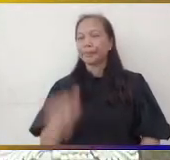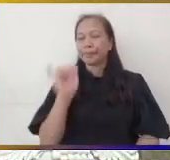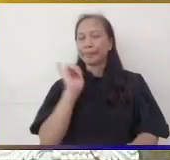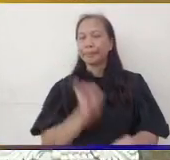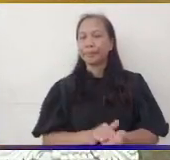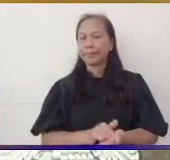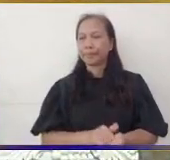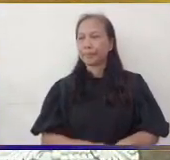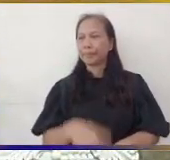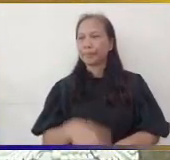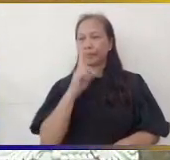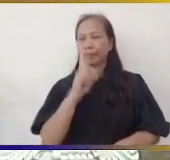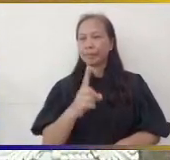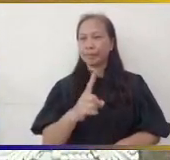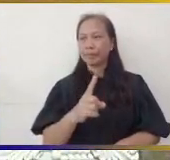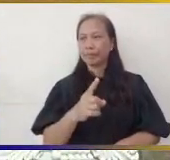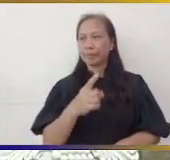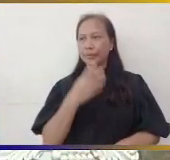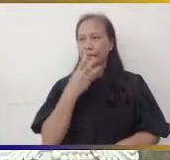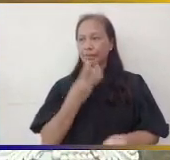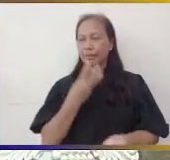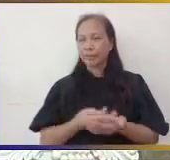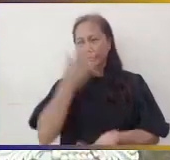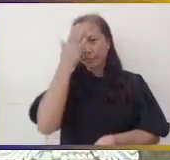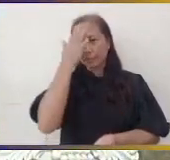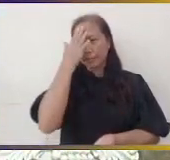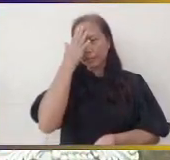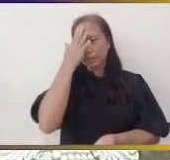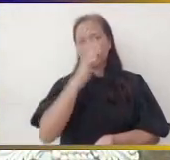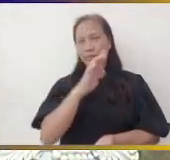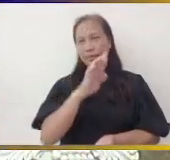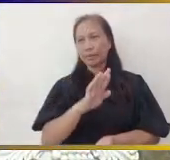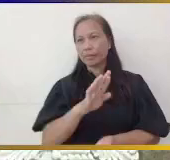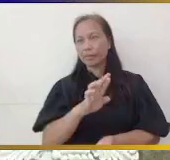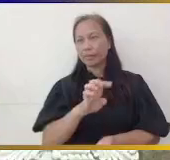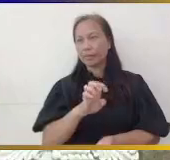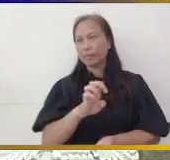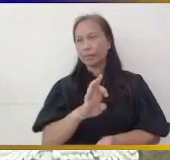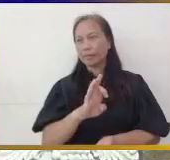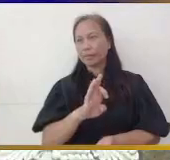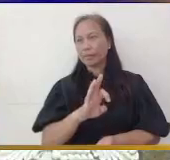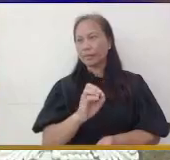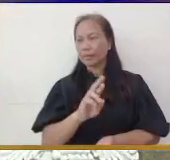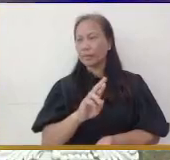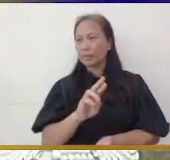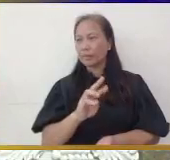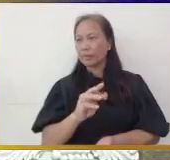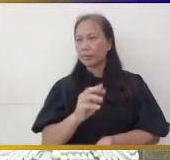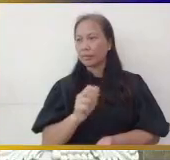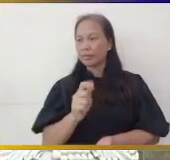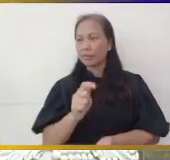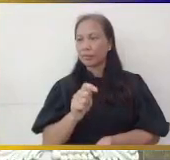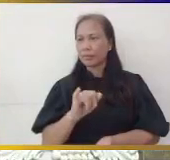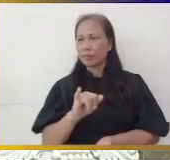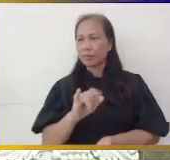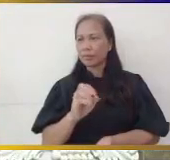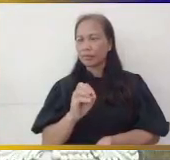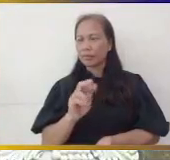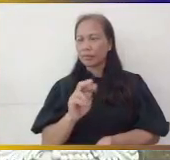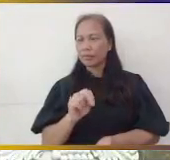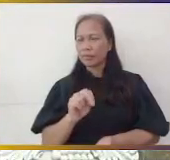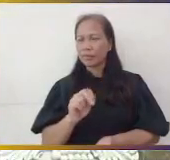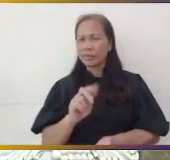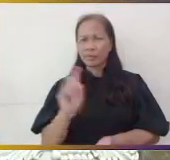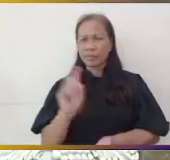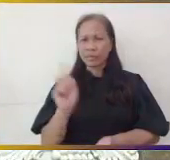siya sa mga kinikilalang preformation reformers Sabi ko sa inyo last Sunday Anong koneksyon na itong mga to So makikita